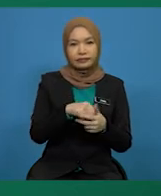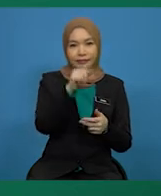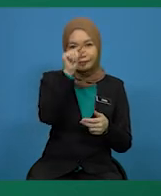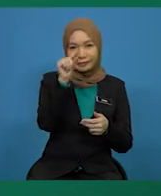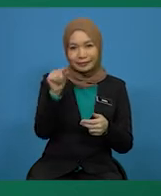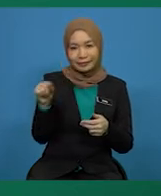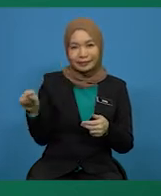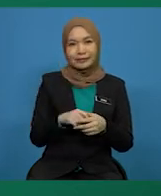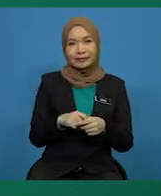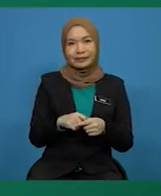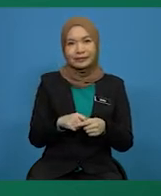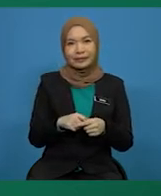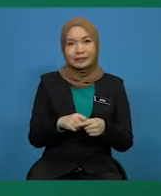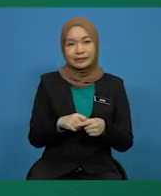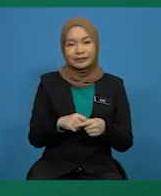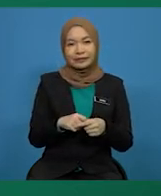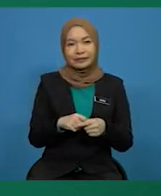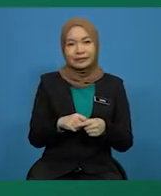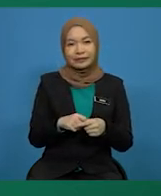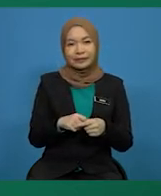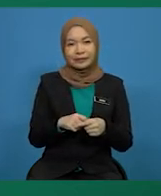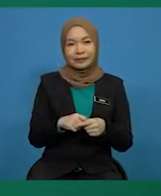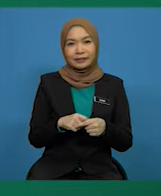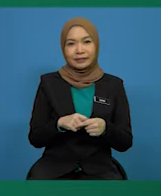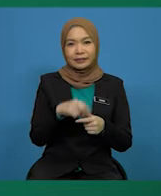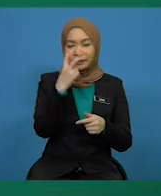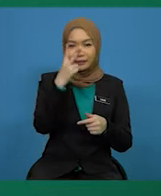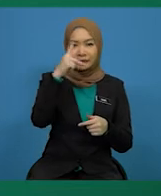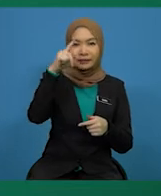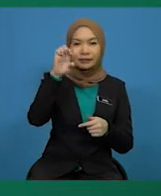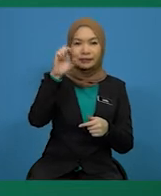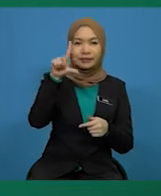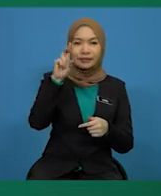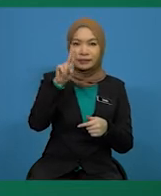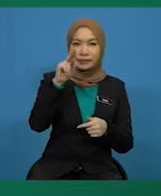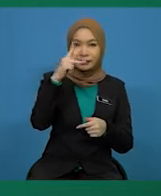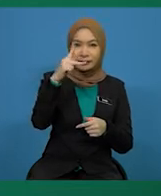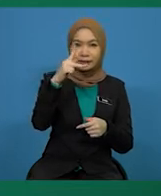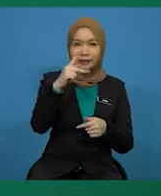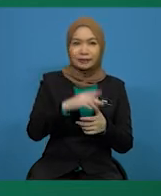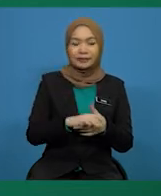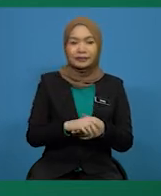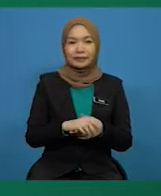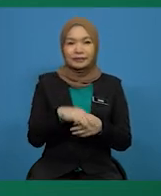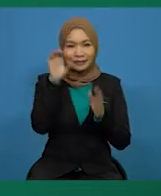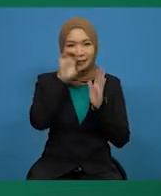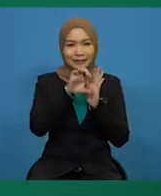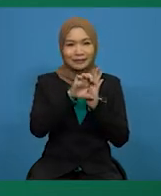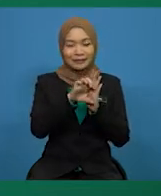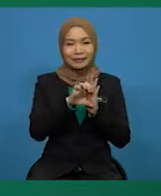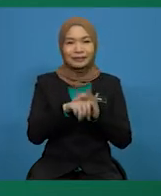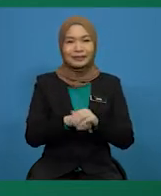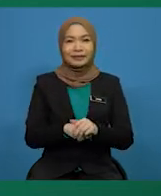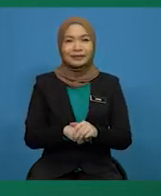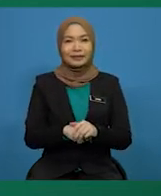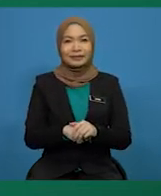dan anjal sempurna. Kita labelkan dengan MD. Seterusnya juga, kita melukis keluk penawaran wang yang